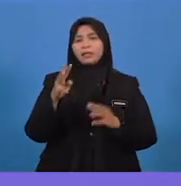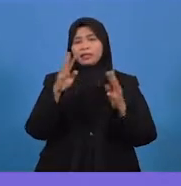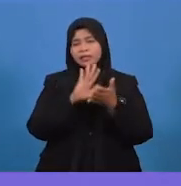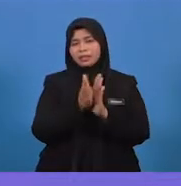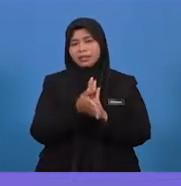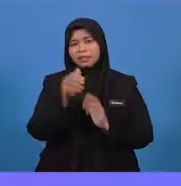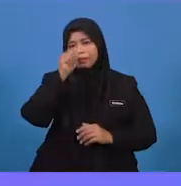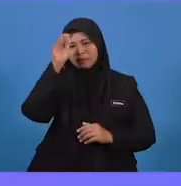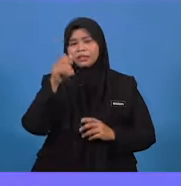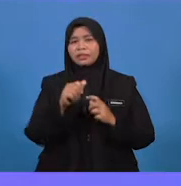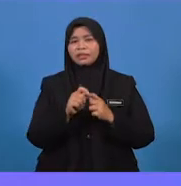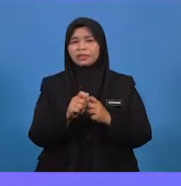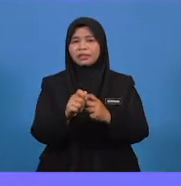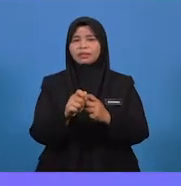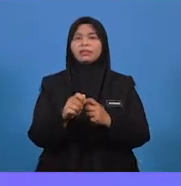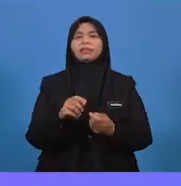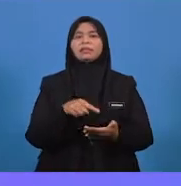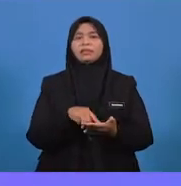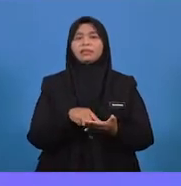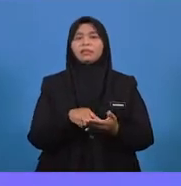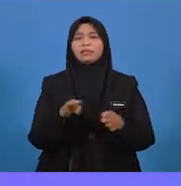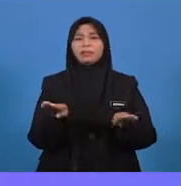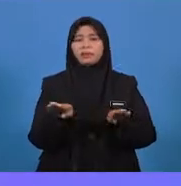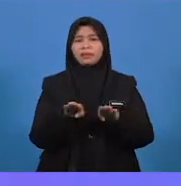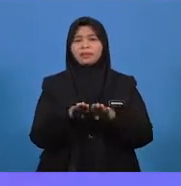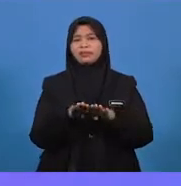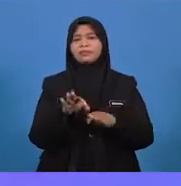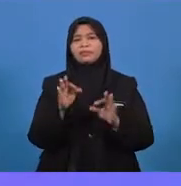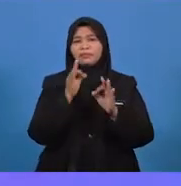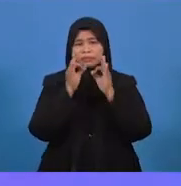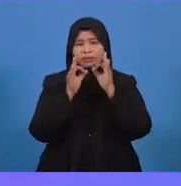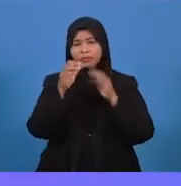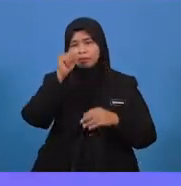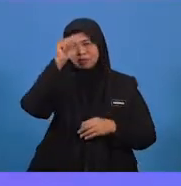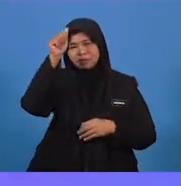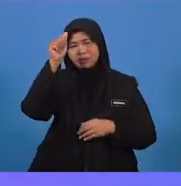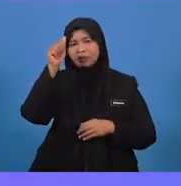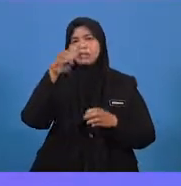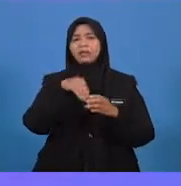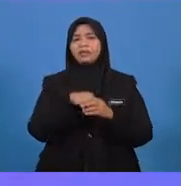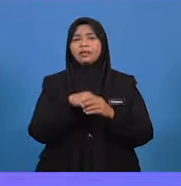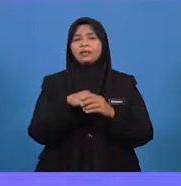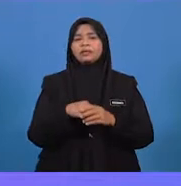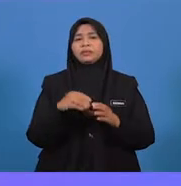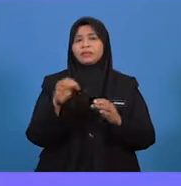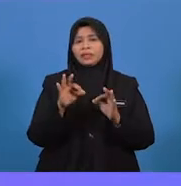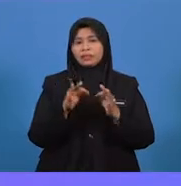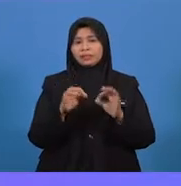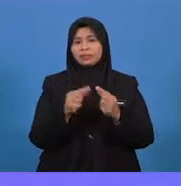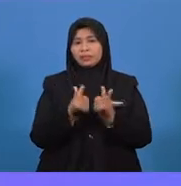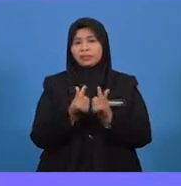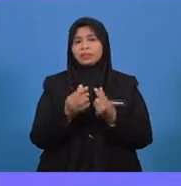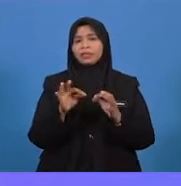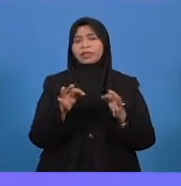taat ini. Sebagaimana firman Allah Subhanahu wa taala dalam surah Al-Baqarah